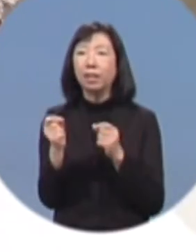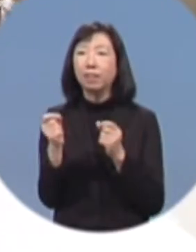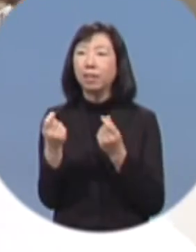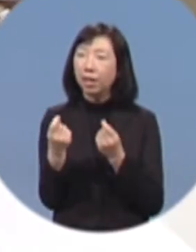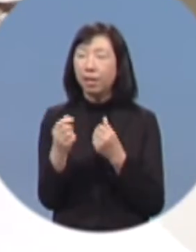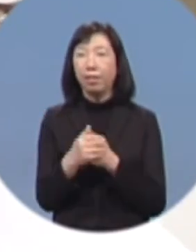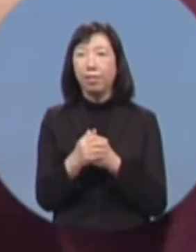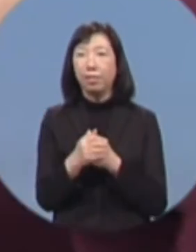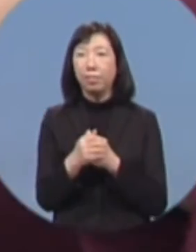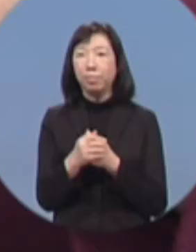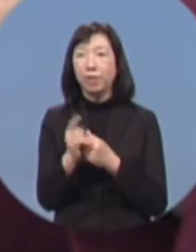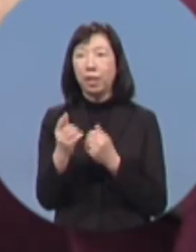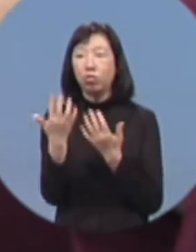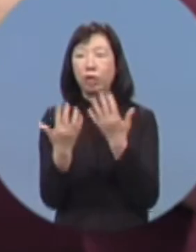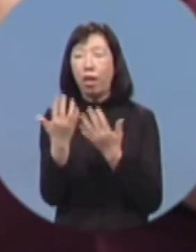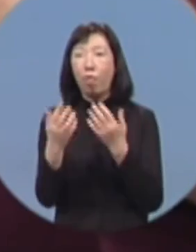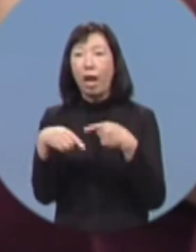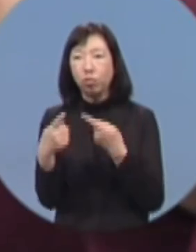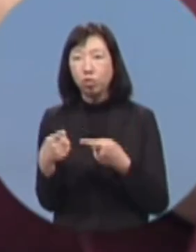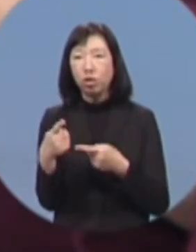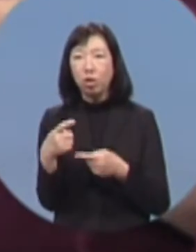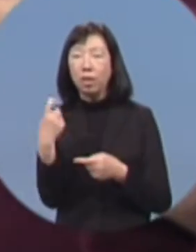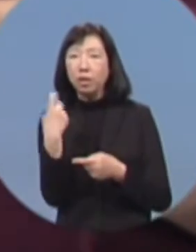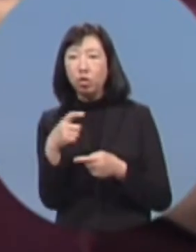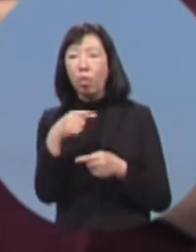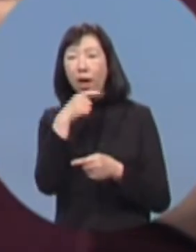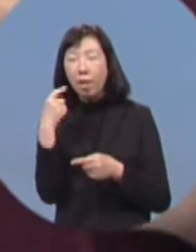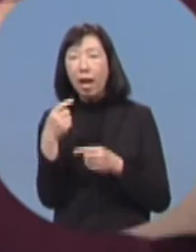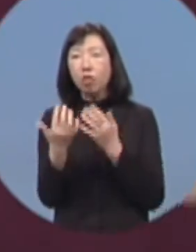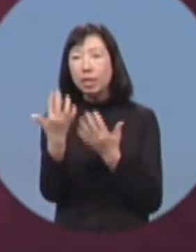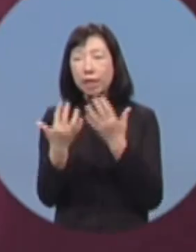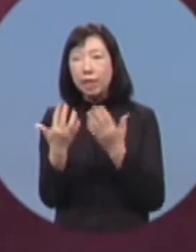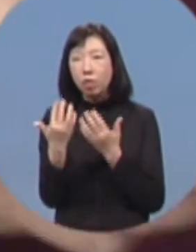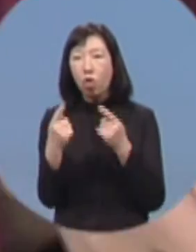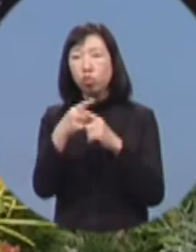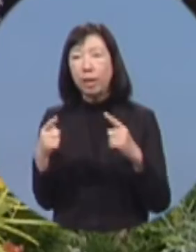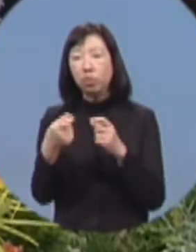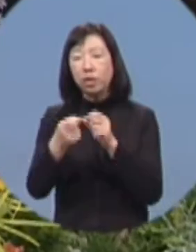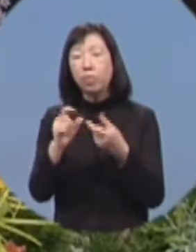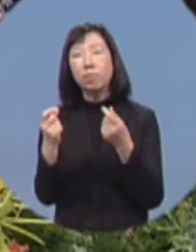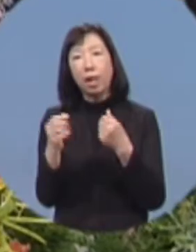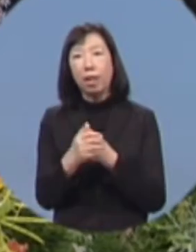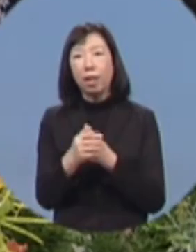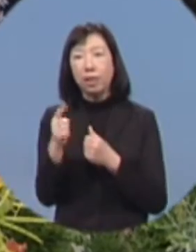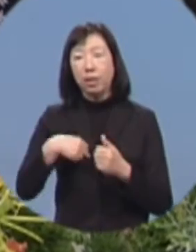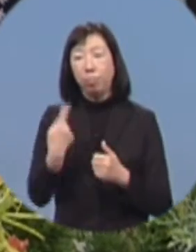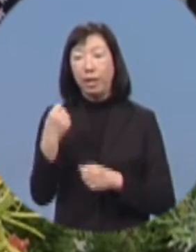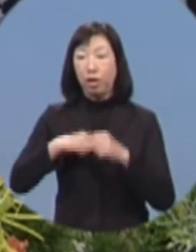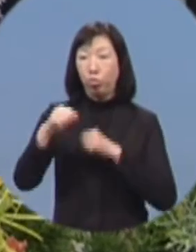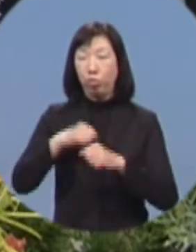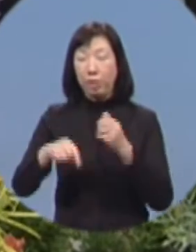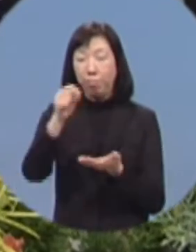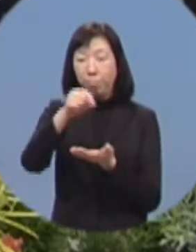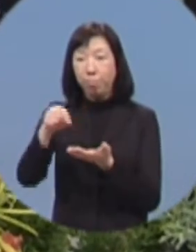ね。 そうですね。グリーンが入るとまたね、白赤グリーンのクリスマスカラーですよね。あとはもうご自分で自由な